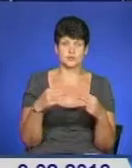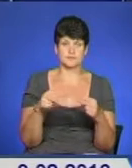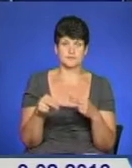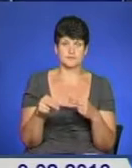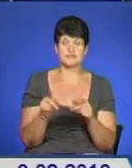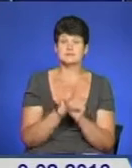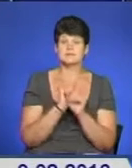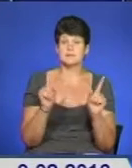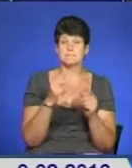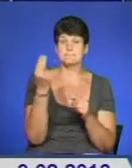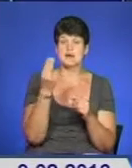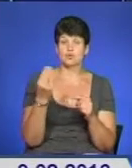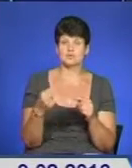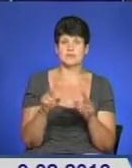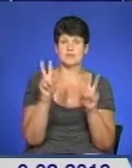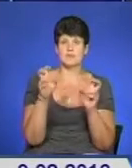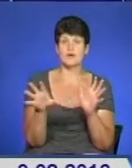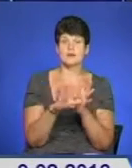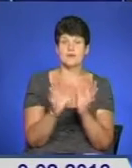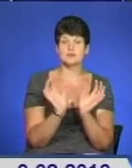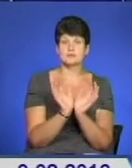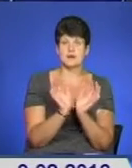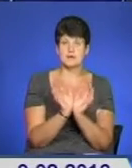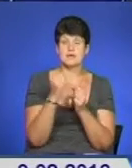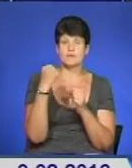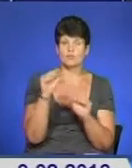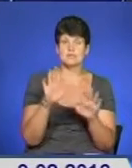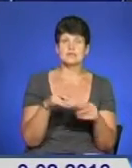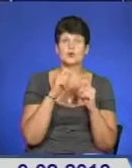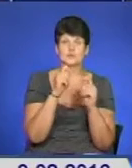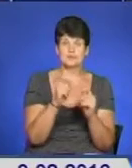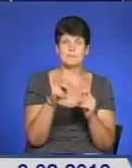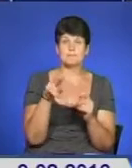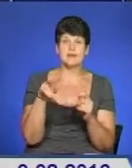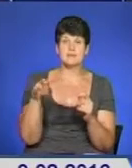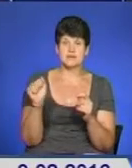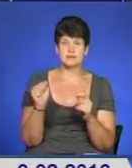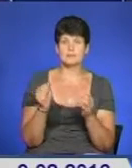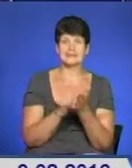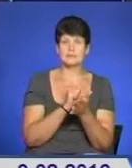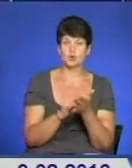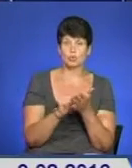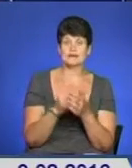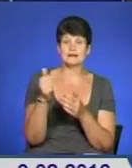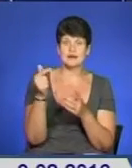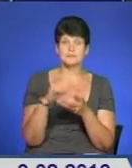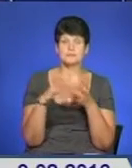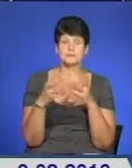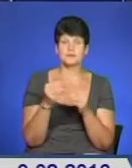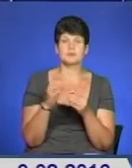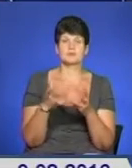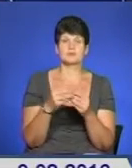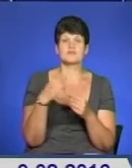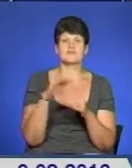за креативні малюнки на тему енергозбереження переможців нагородили планшетами дипломами та грамотами підбили підсумки у стінах Тернопільської